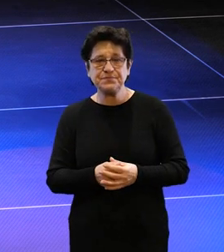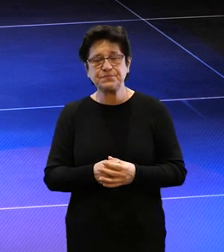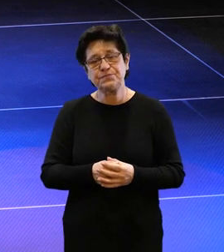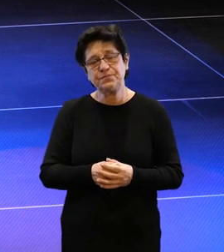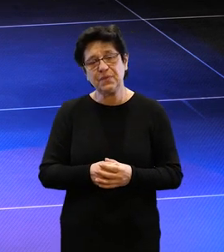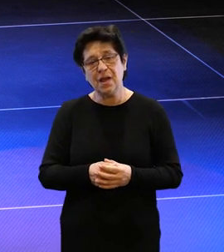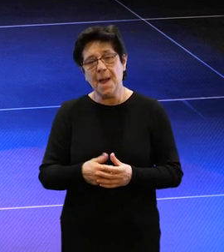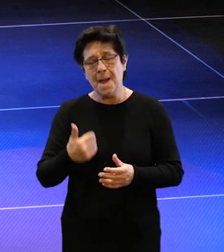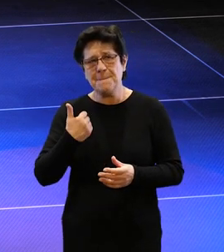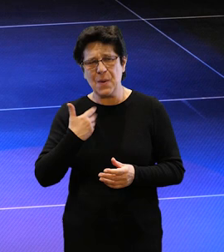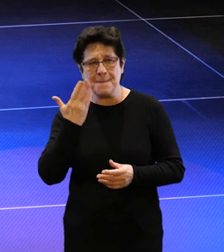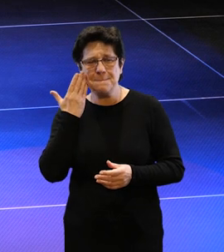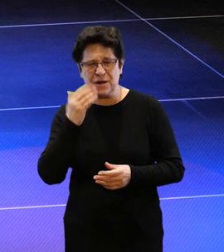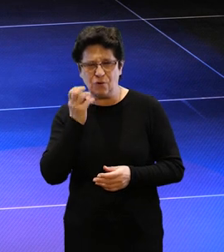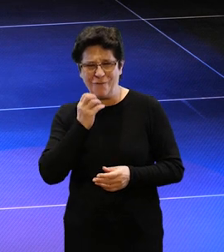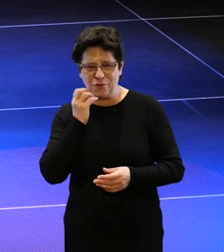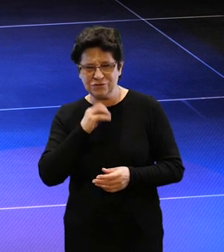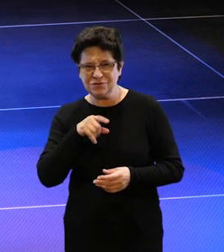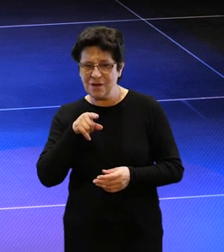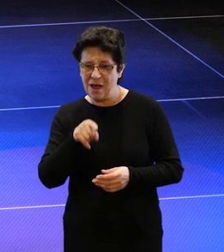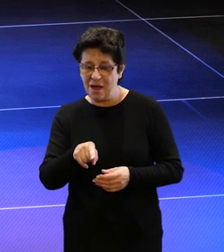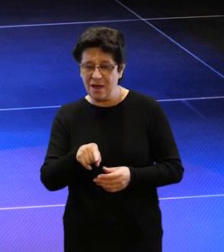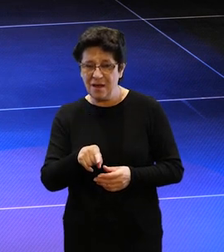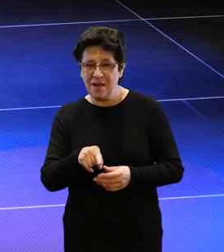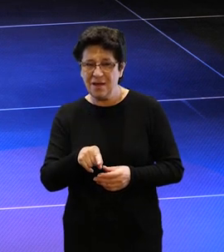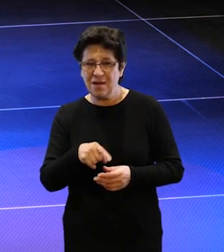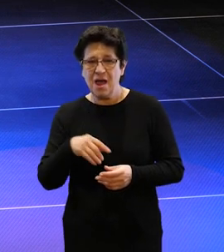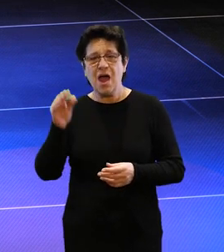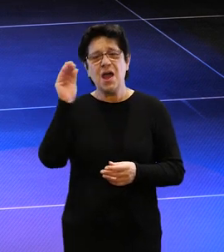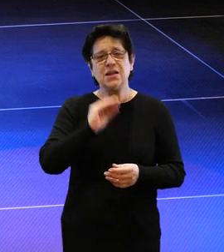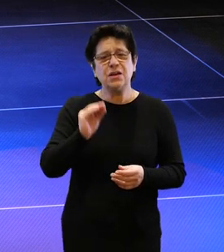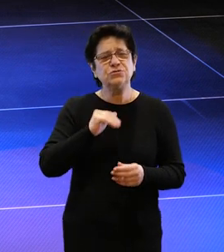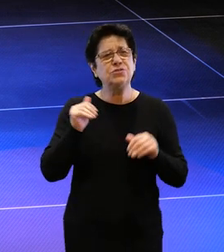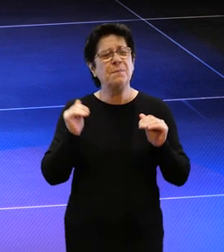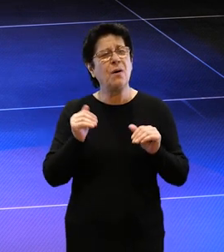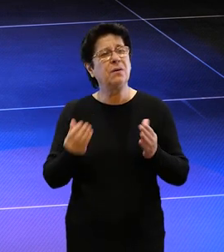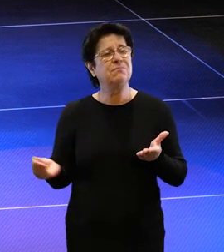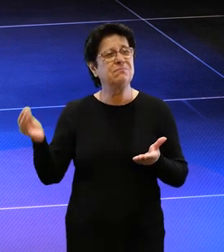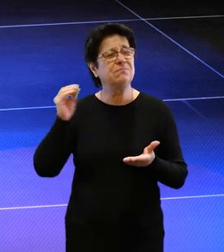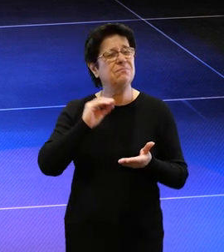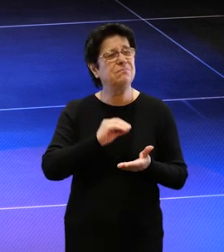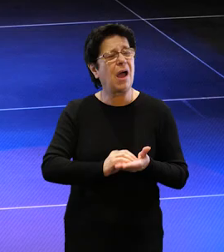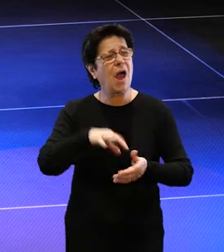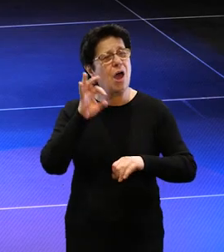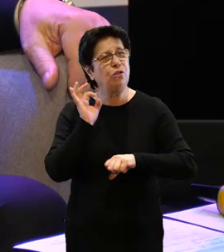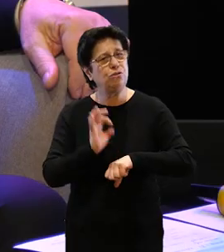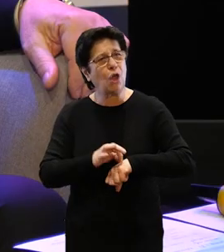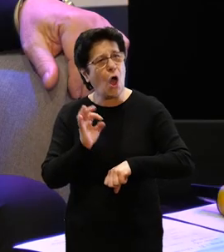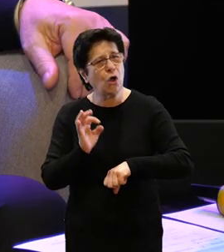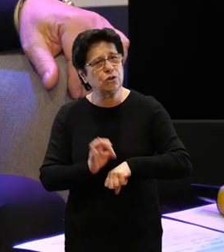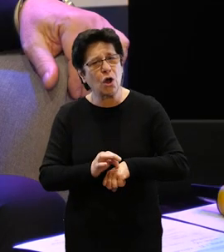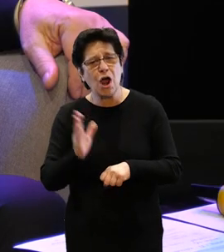skrzypczakiem była była bardzo owocna Poza tym jeszcze mogę dodać to że doktor